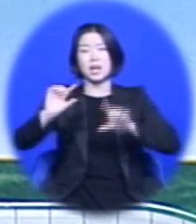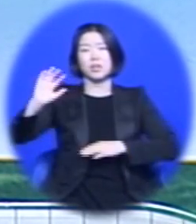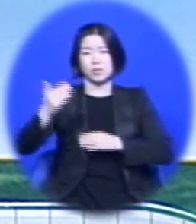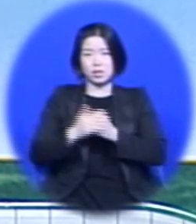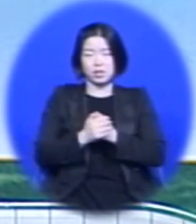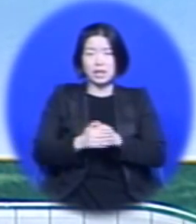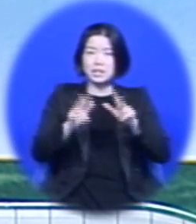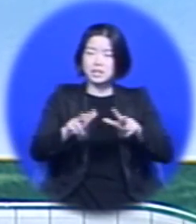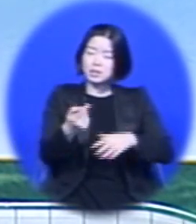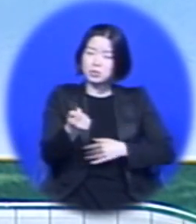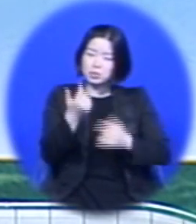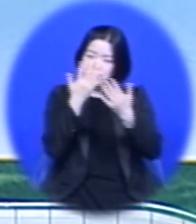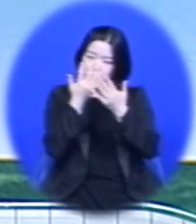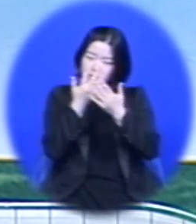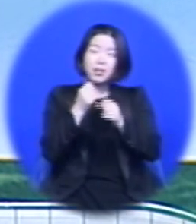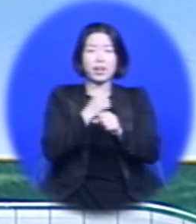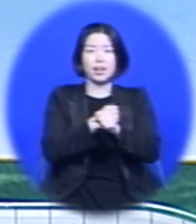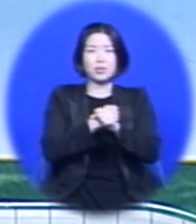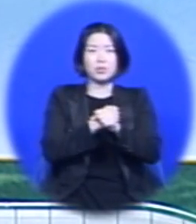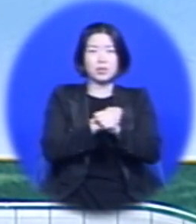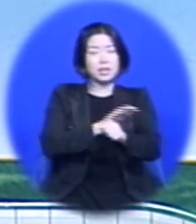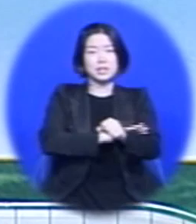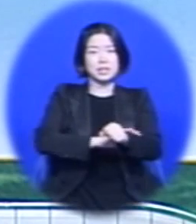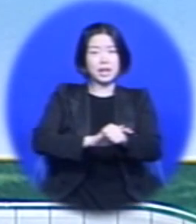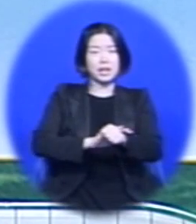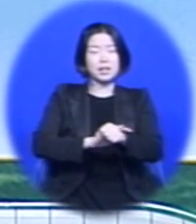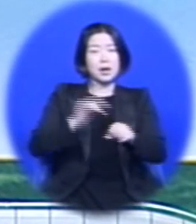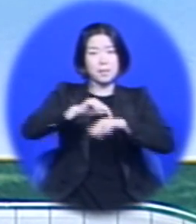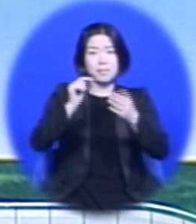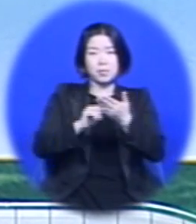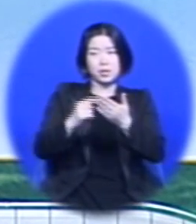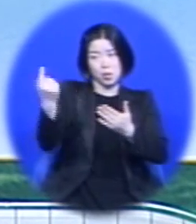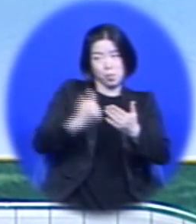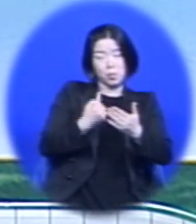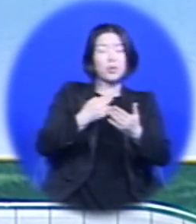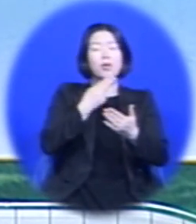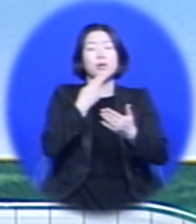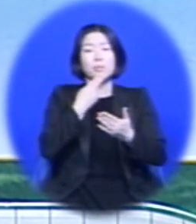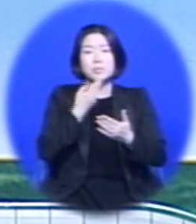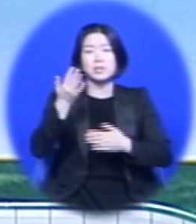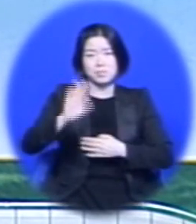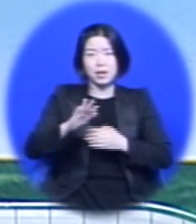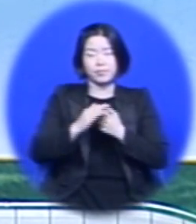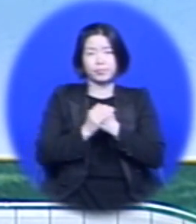지금은 좀 어색해도 잘 아직까지는 이렇게 마음에 확 와닿는 게 없는 것 같아도 하나님